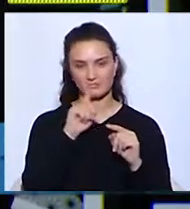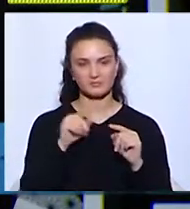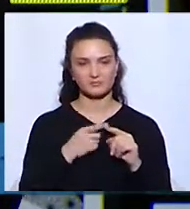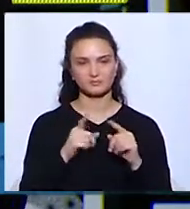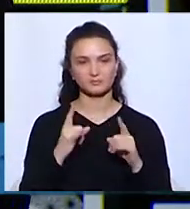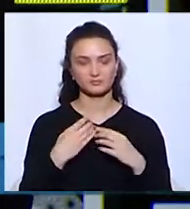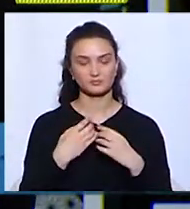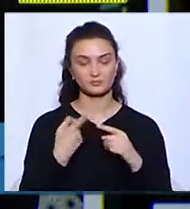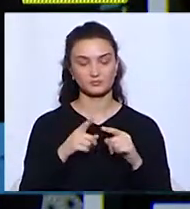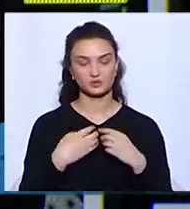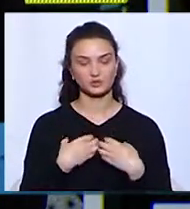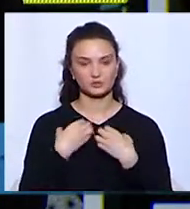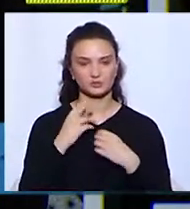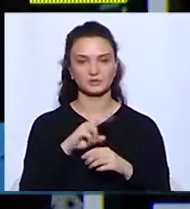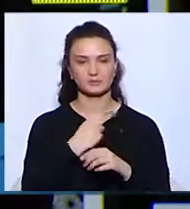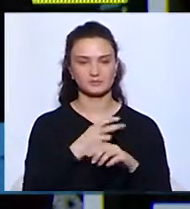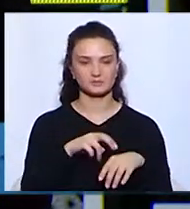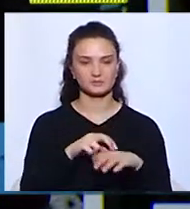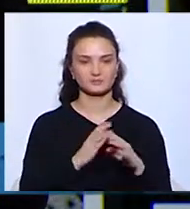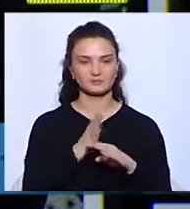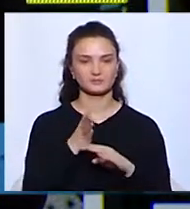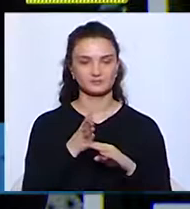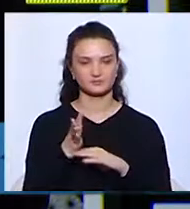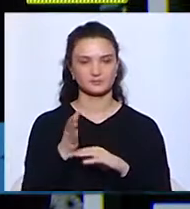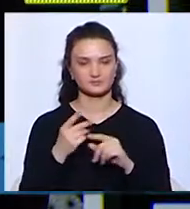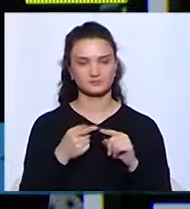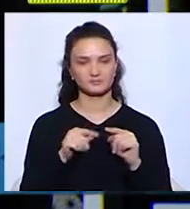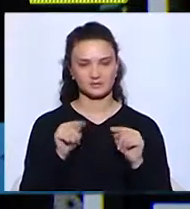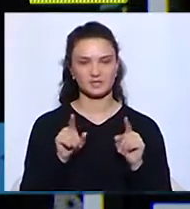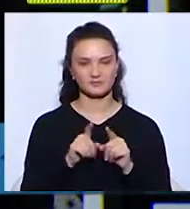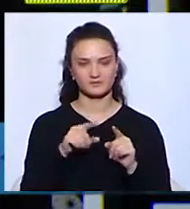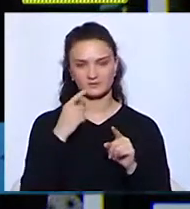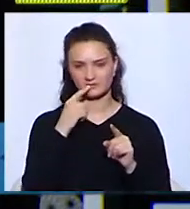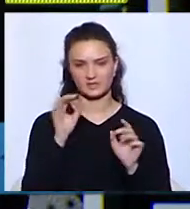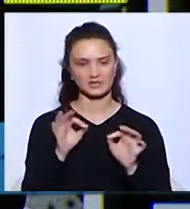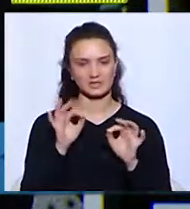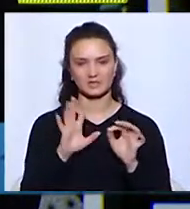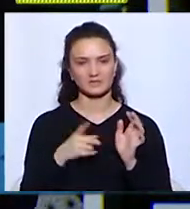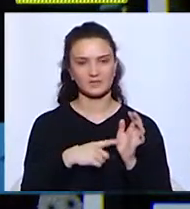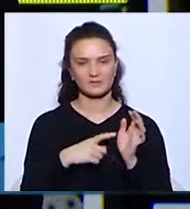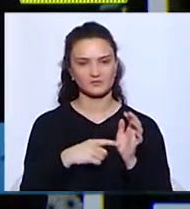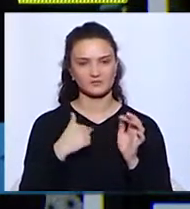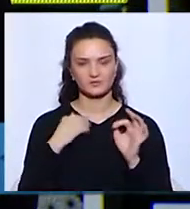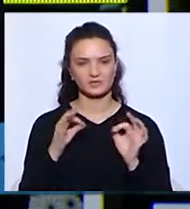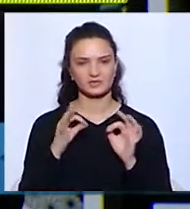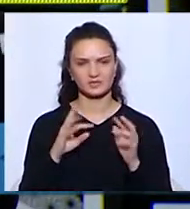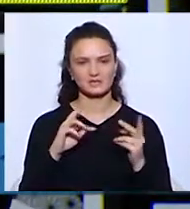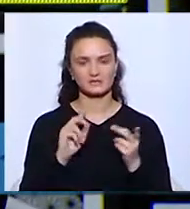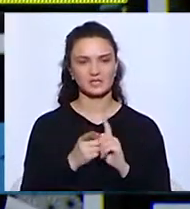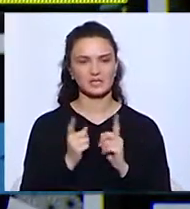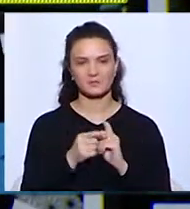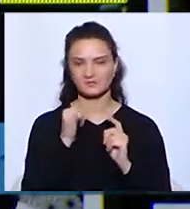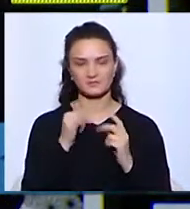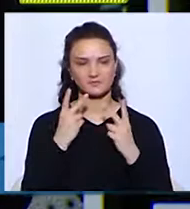გამოც შეშინებულები მიმართავენ სამედიცინო დაწესებულებებს. აქვე ვიტყვი, რომ არანაირი კვლევით აქ ჩვენ ვერანაირ ცვლილებებს